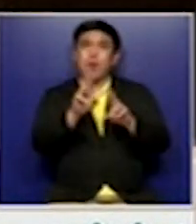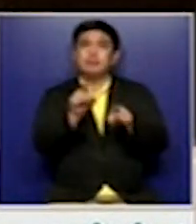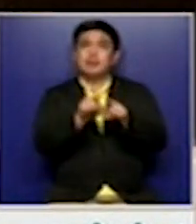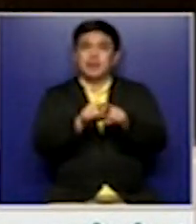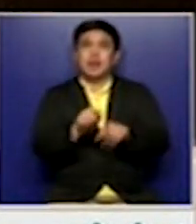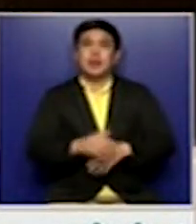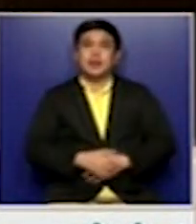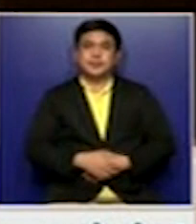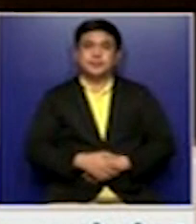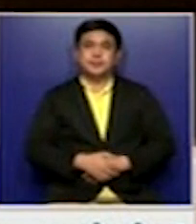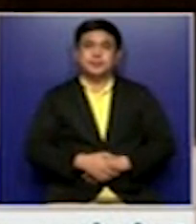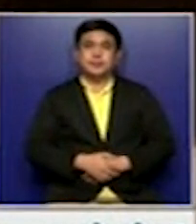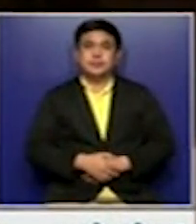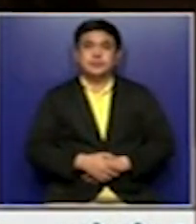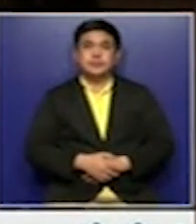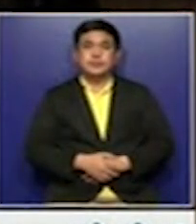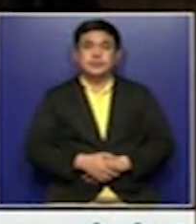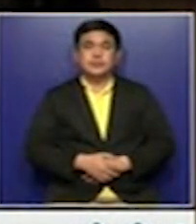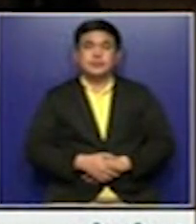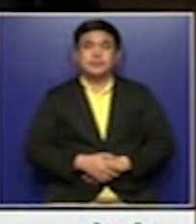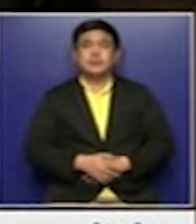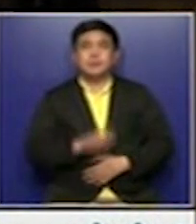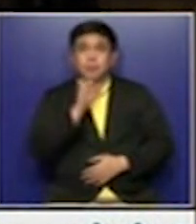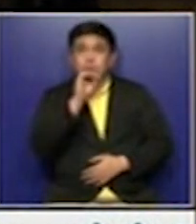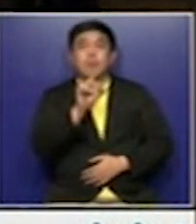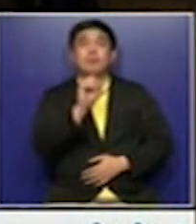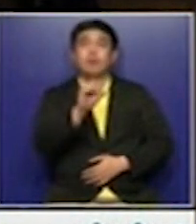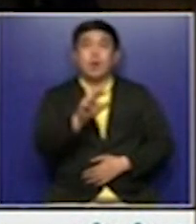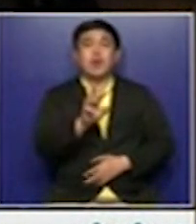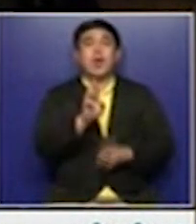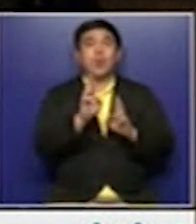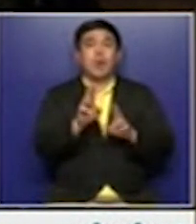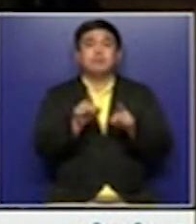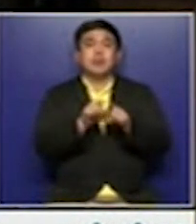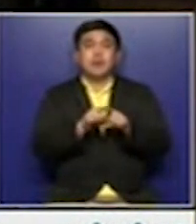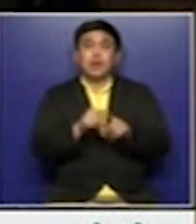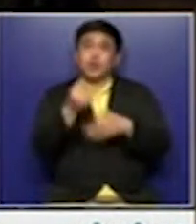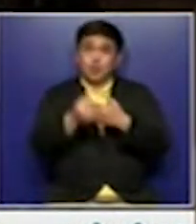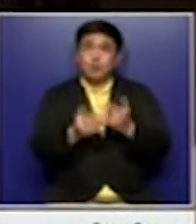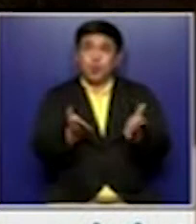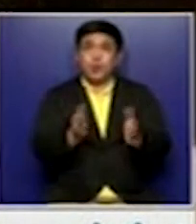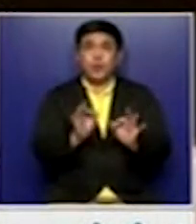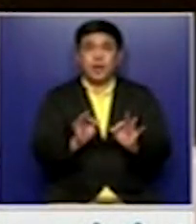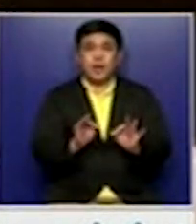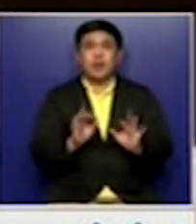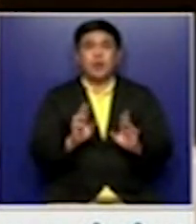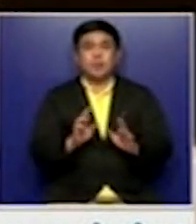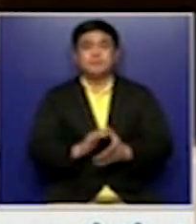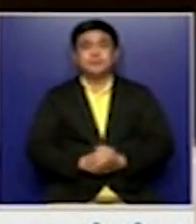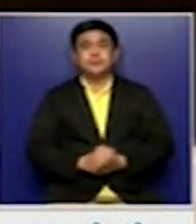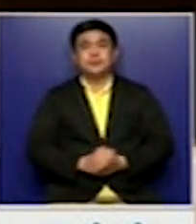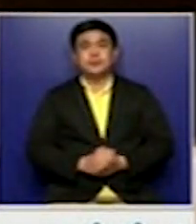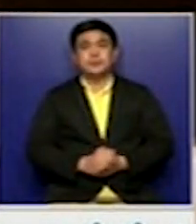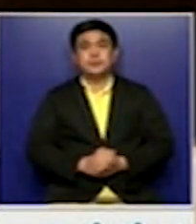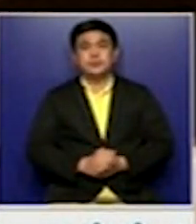แล้วกันนะคะ ครับก็ต่างคนต่างบอกให้แต่ละฝ่ายระวังก็จบแล้วนะครับ เชิญ น ั่งก็ต้องระวังค่ะขอบคุณ